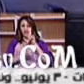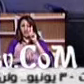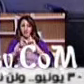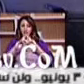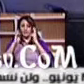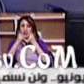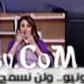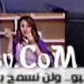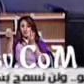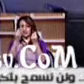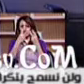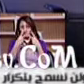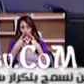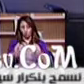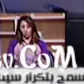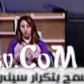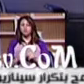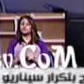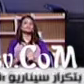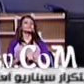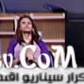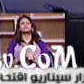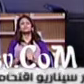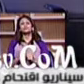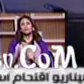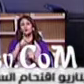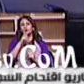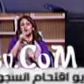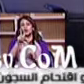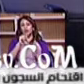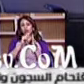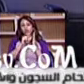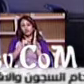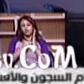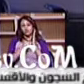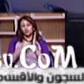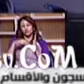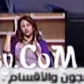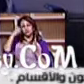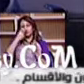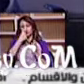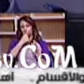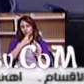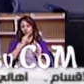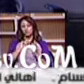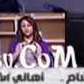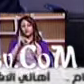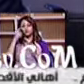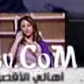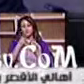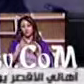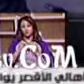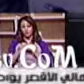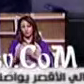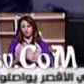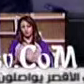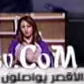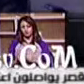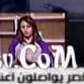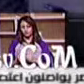اغلبيه الشعب حصن جميع الاعلانات الدستوريه الصادره من الدكتور محمد مورسي رئيس الجمهوريه عايز اعرف رايك ايه في هذا الموضوع